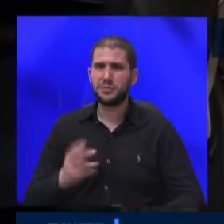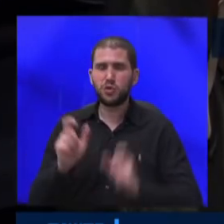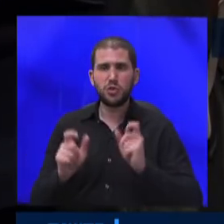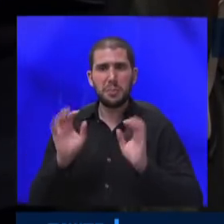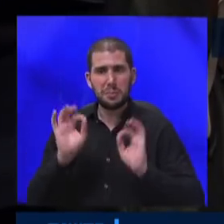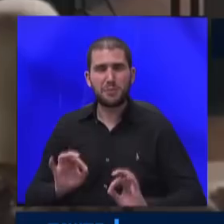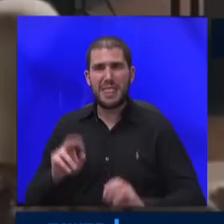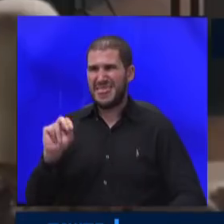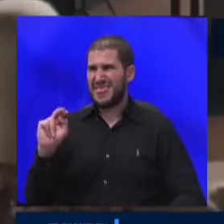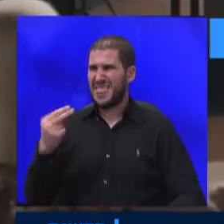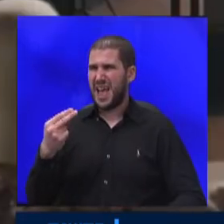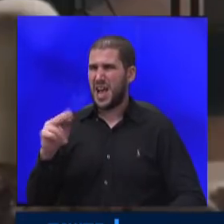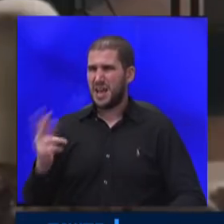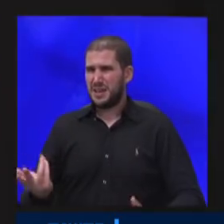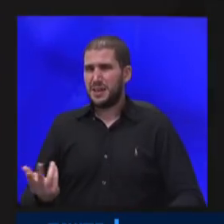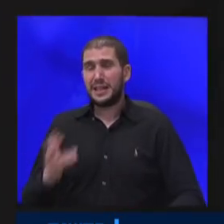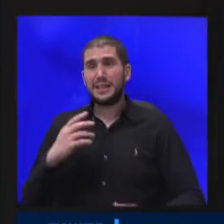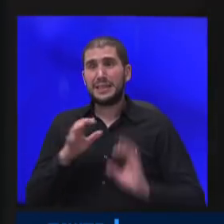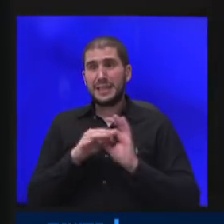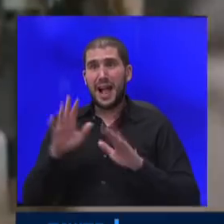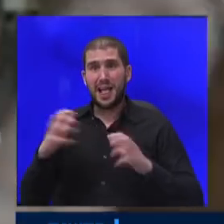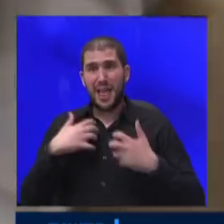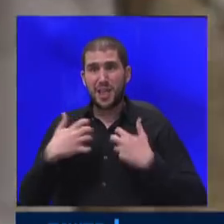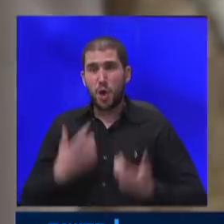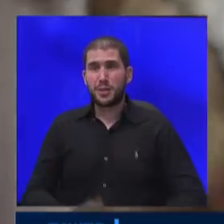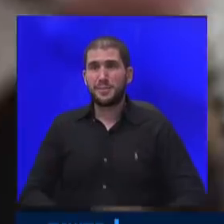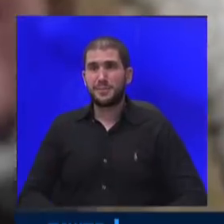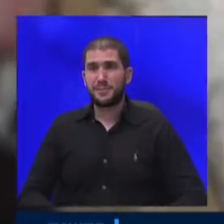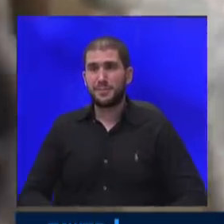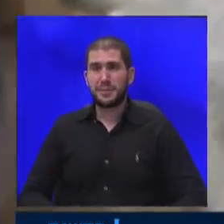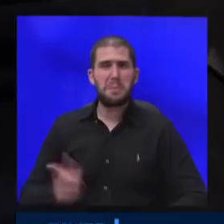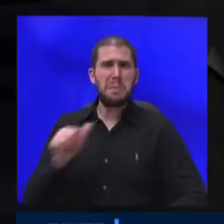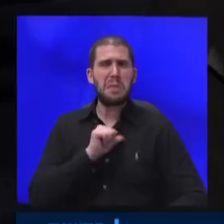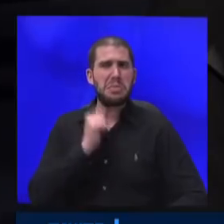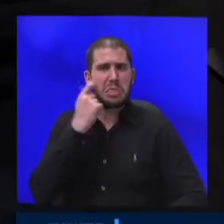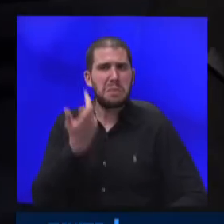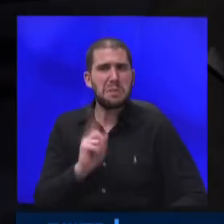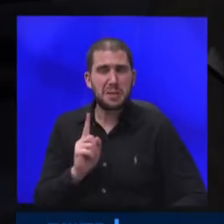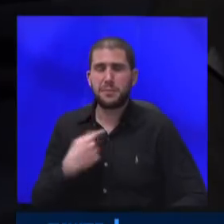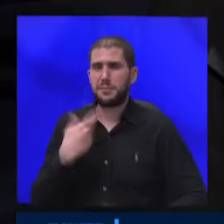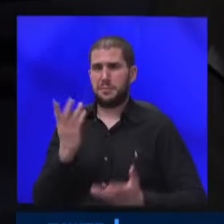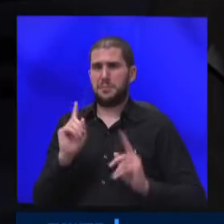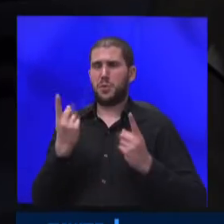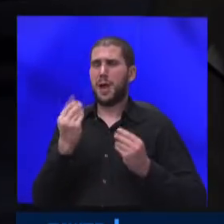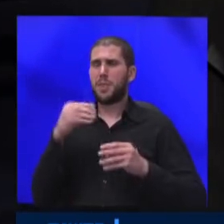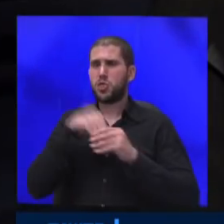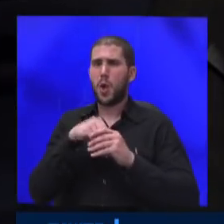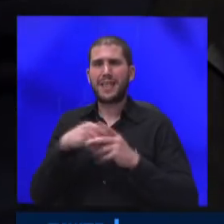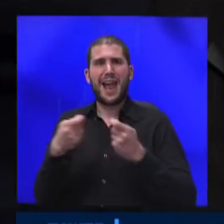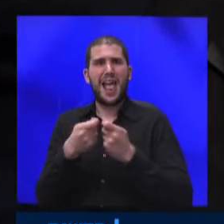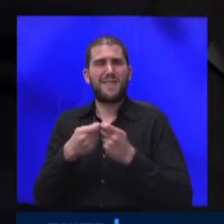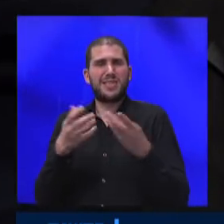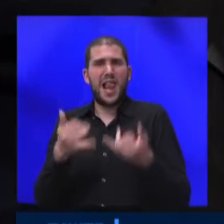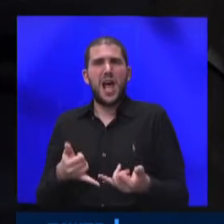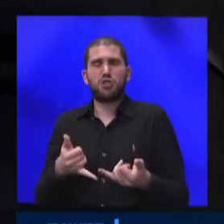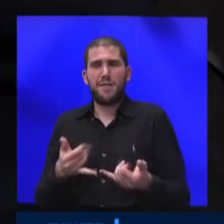כאילו, נינה של צ'כוב, מה? סדרה על תיאטרון? בראבו! מי מתעניין בזה בכלל? מצאנו את עצמנו מכניסים הרבה תכנים שהם רלוונטיים